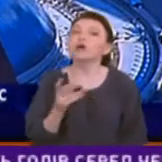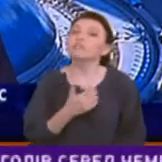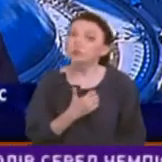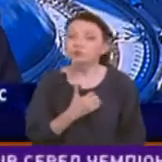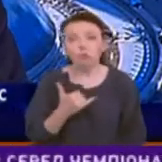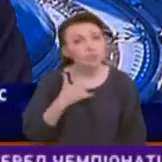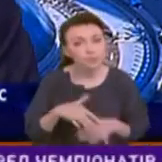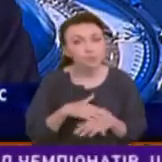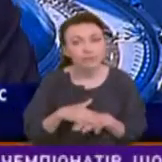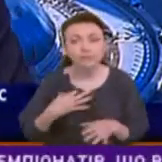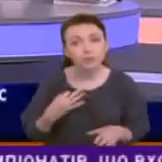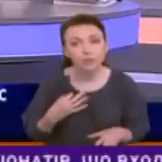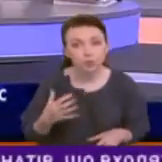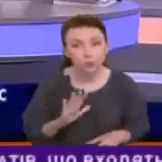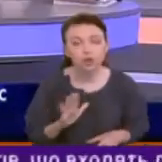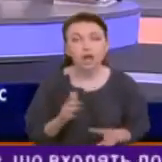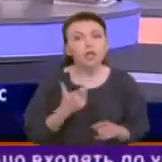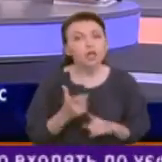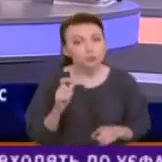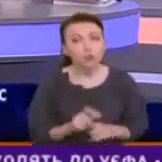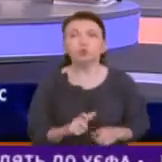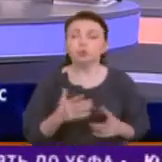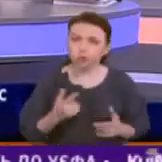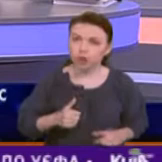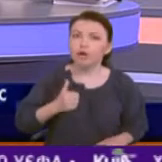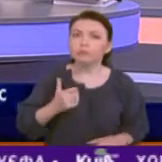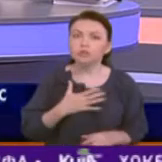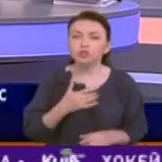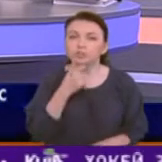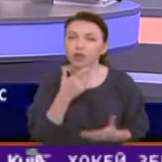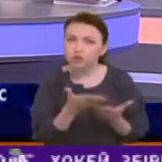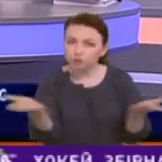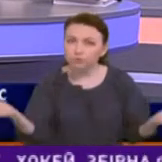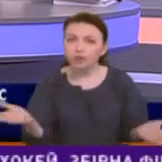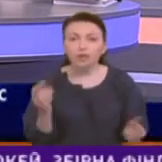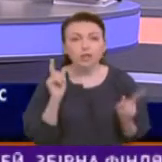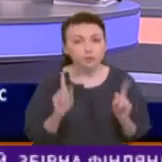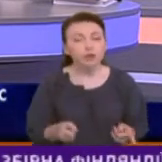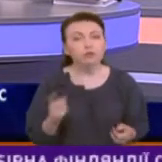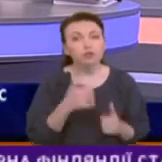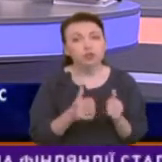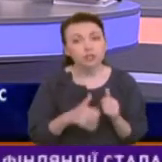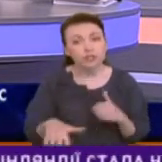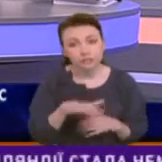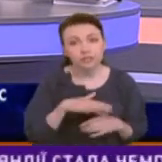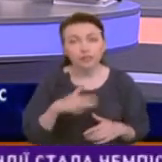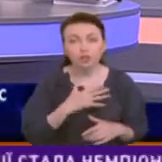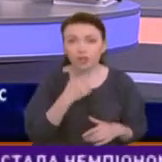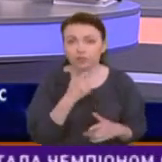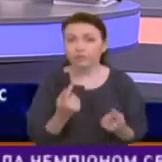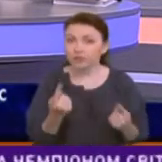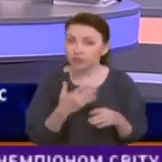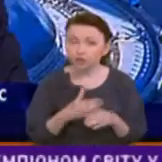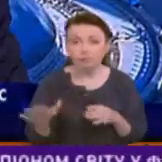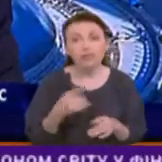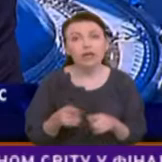нас суспільство не байдуже. І ми дуже пишаємося нашим глядачем, насправді, що серед них, серед наших глядачів велика